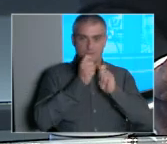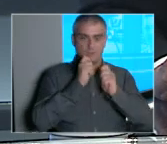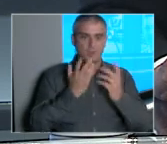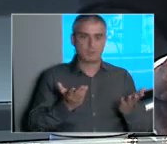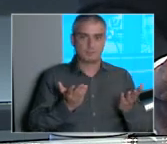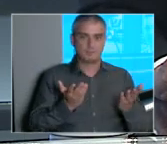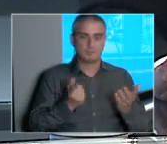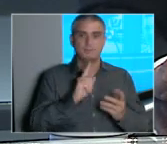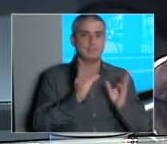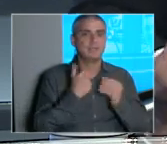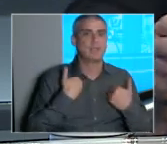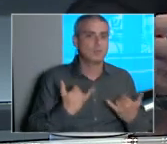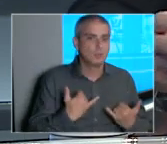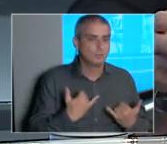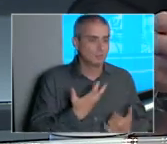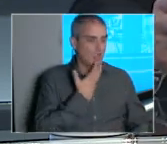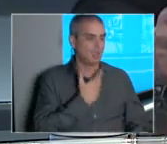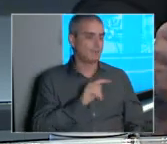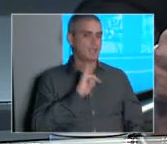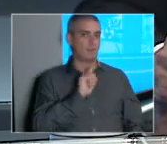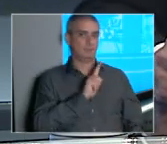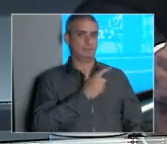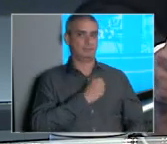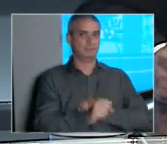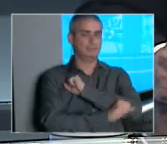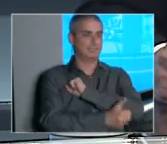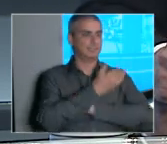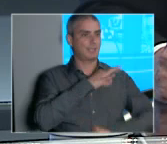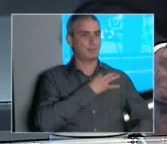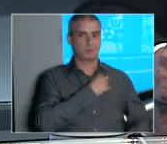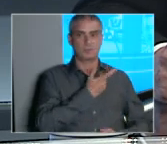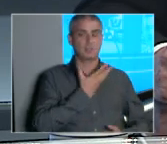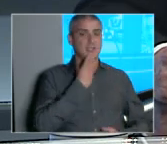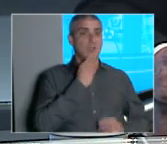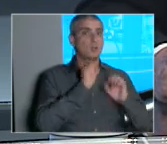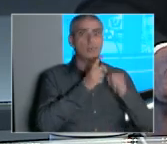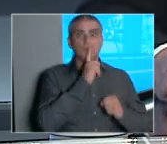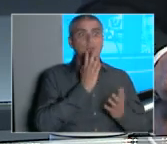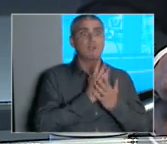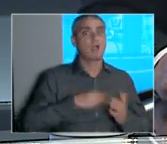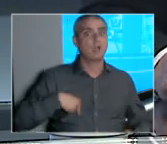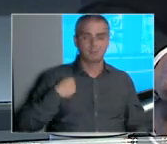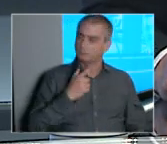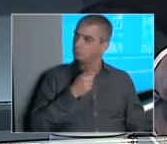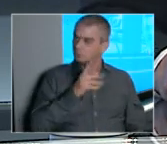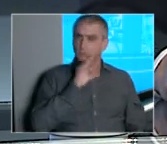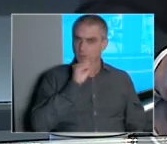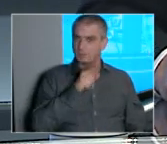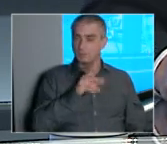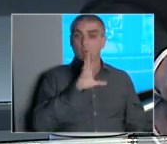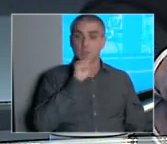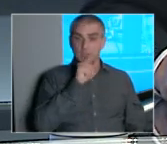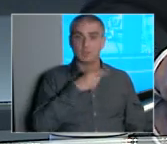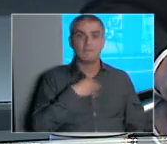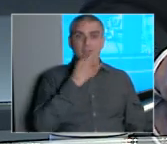המרואיינים. מי יהיה איתנו היום? הרבי יעקב ליצמן, סגן שר בריאות, יושב ראש סיעת יהדות התורה, ששותק הרבה זמן צריך לומר. עכשיו הוא ידבר. הוא